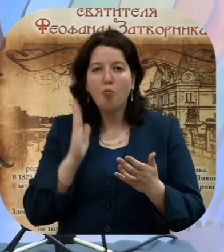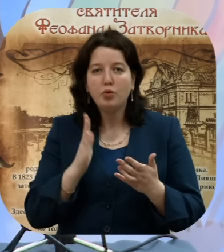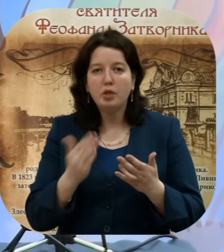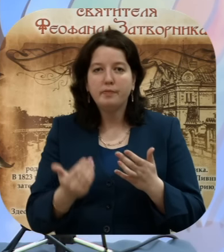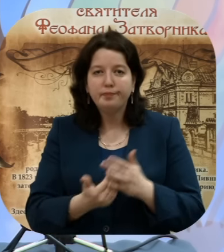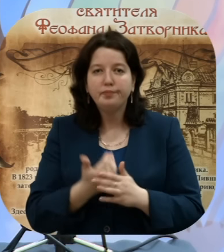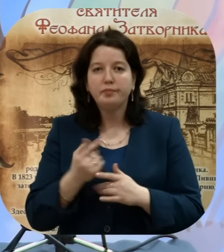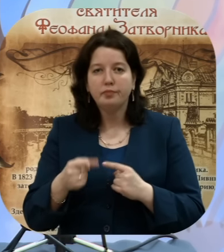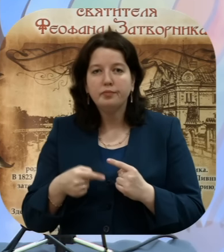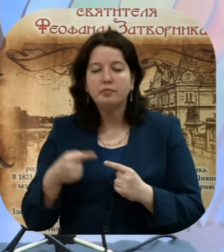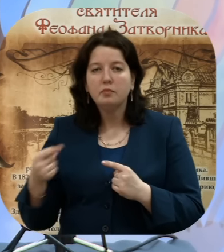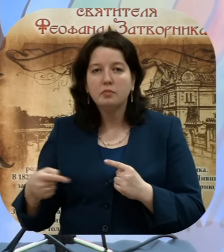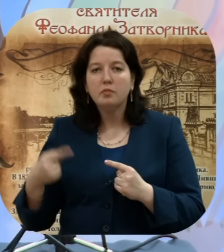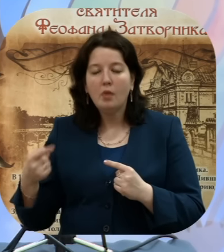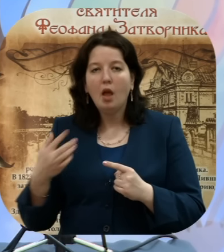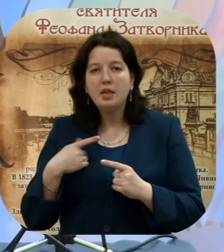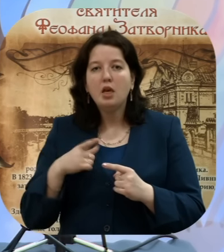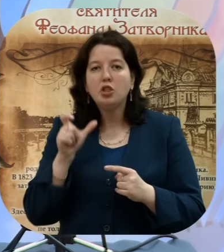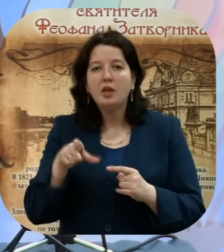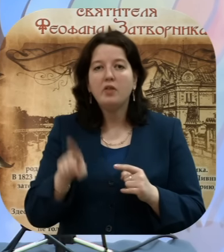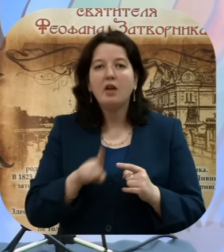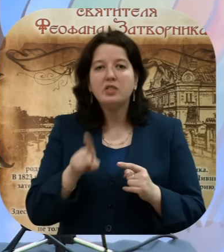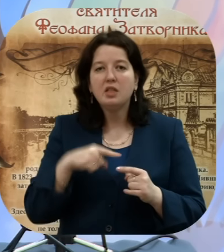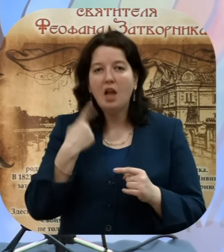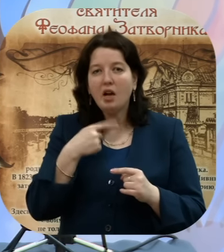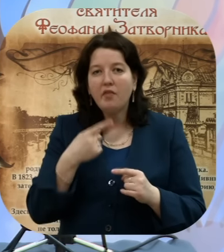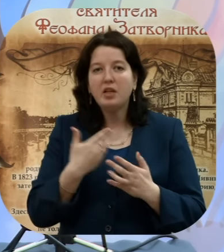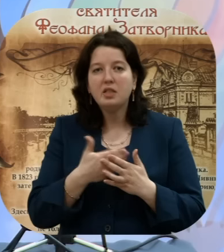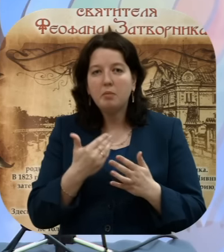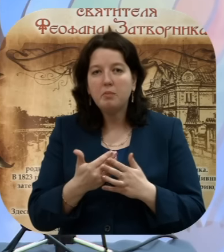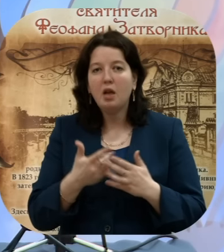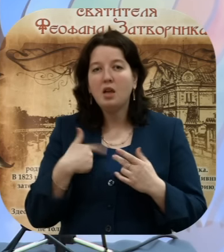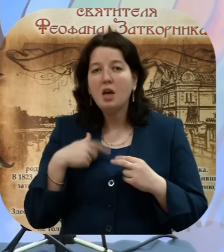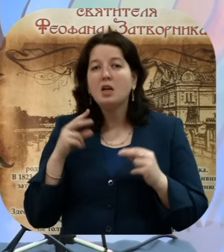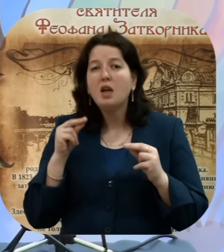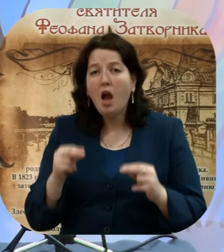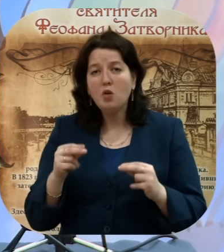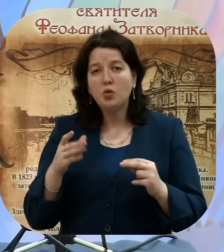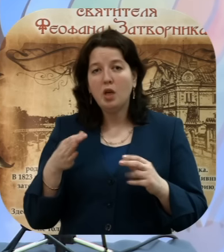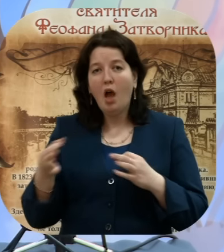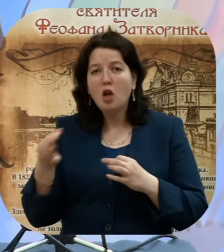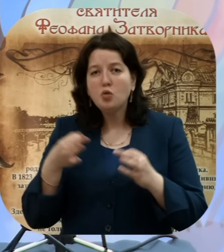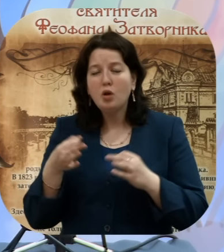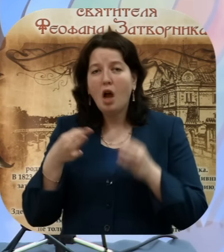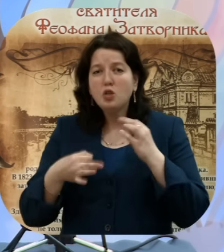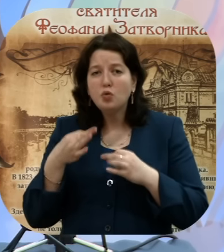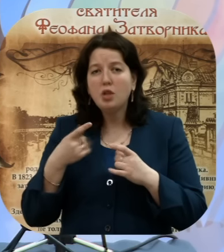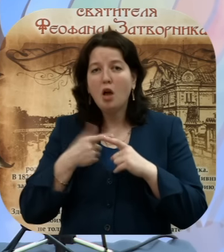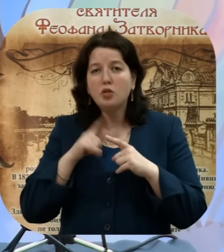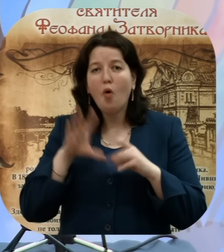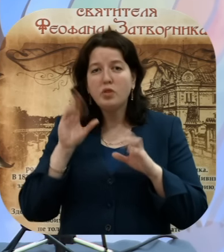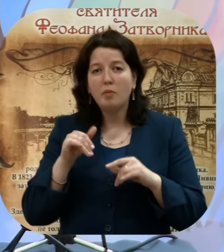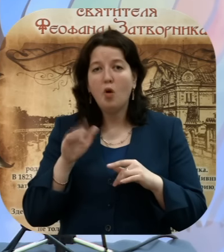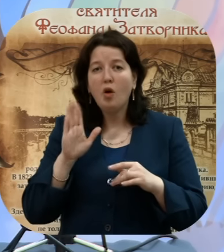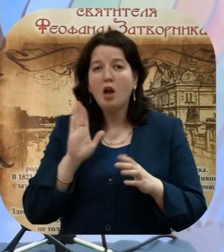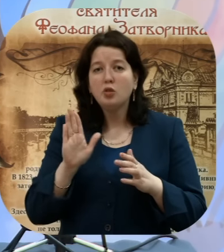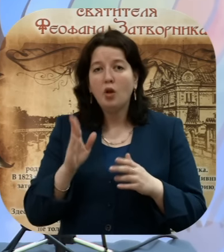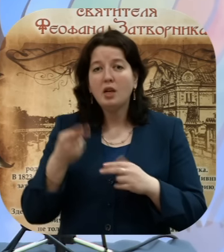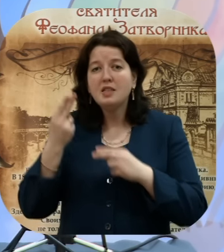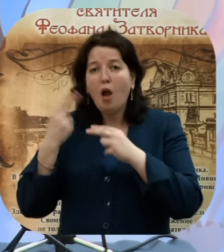Я всегда говорю, ну, Господи, ну, каюсь, что я осуждал, но я знаю, что я тут же, только отойду от